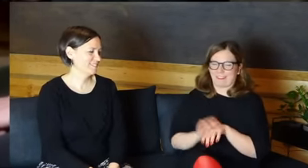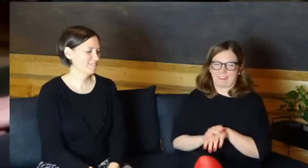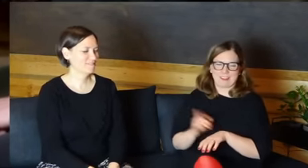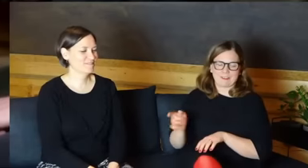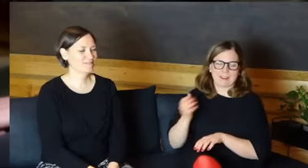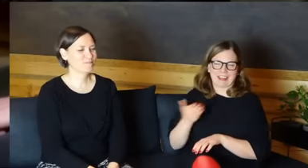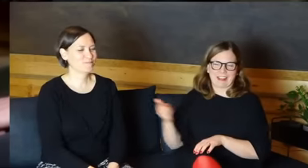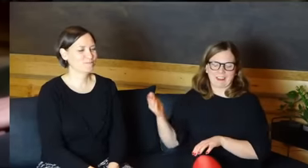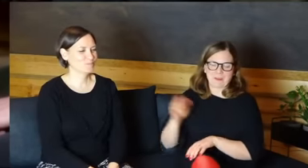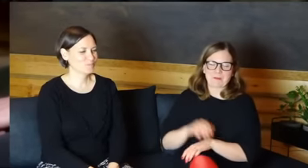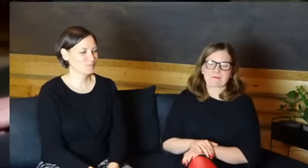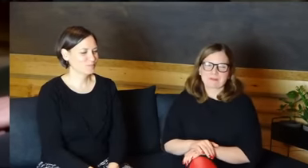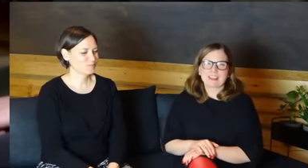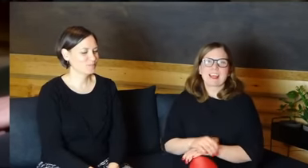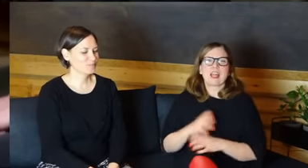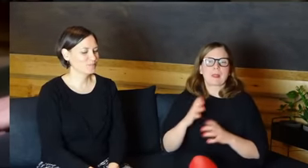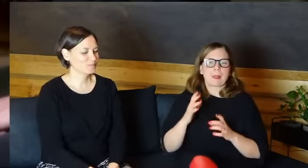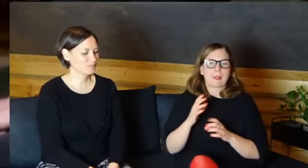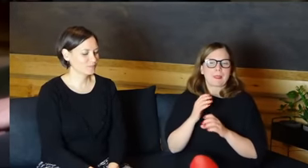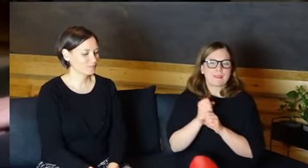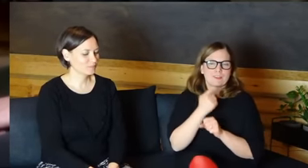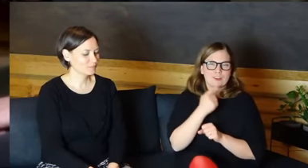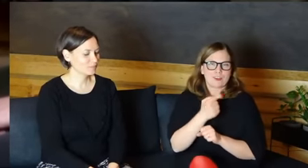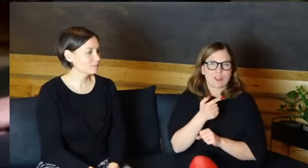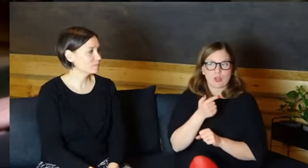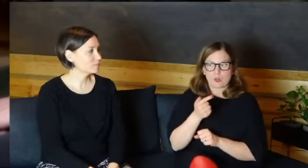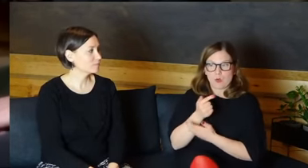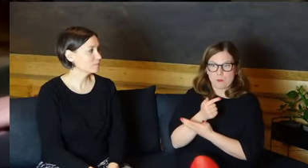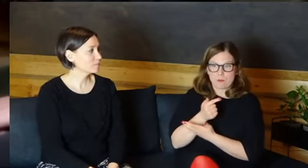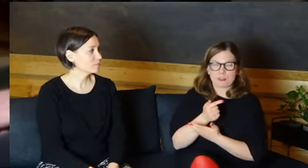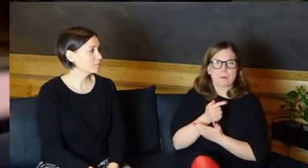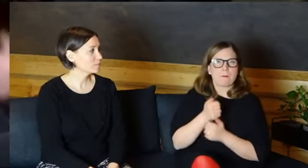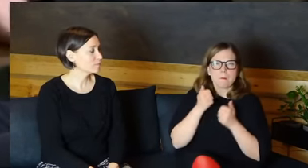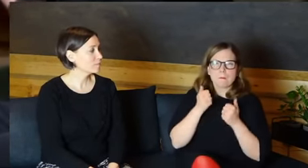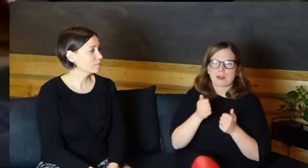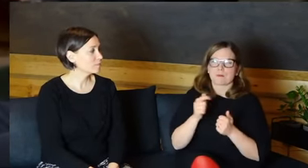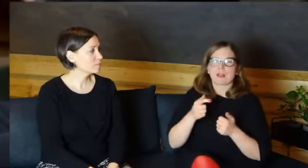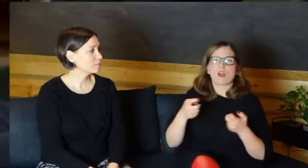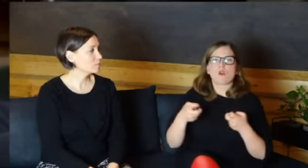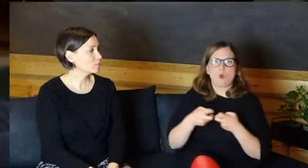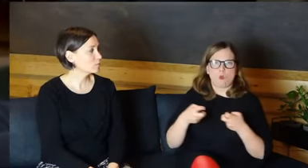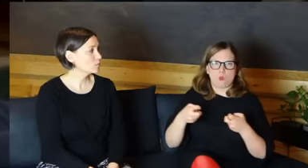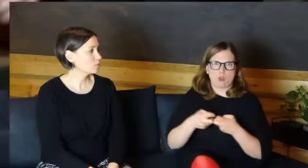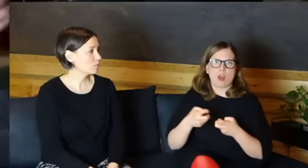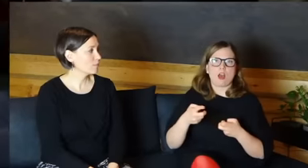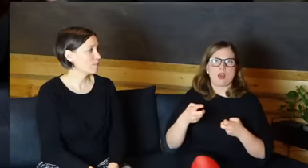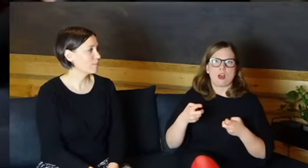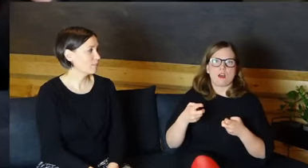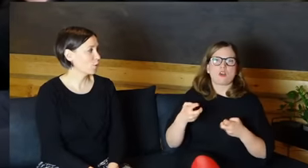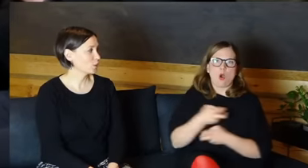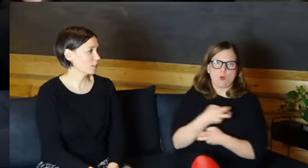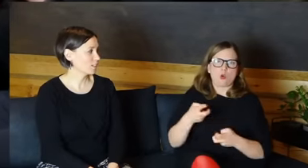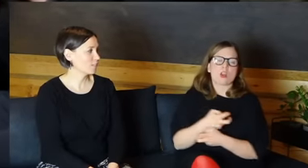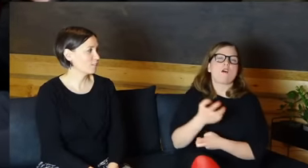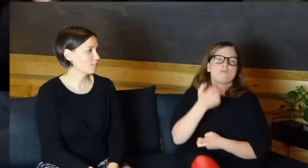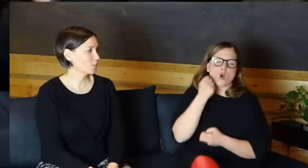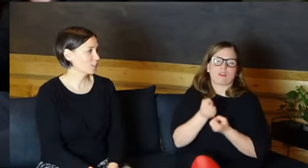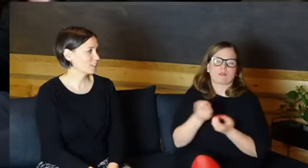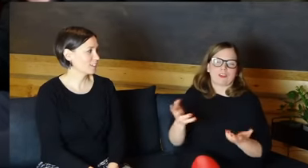sanotaan lyhyesti, että Tuomas on parasta, mitä Kouvola voi tarjota. Hei,